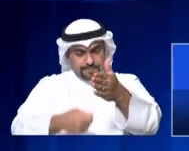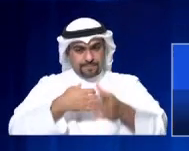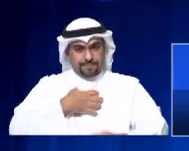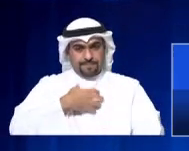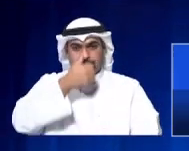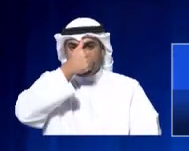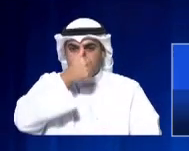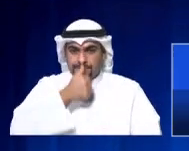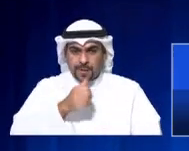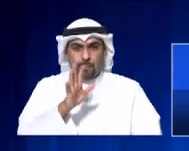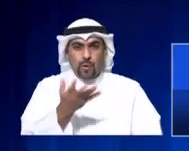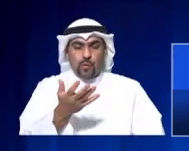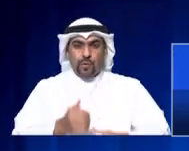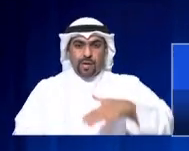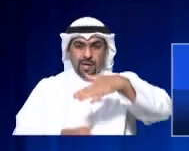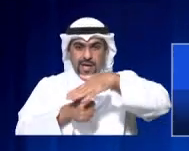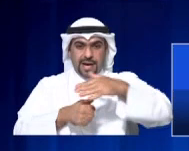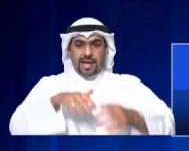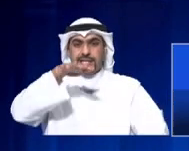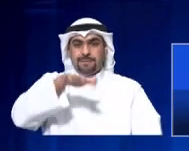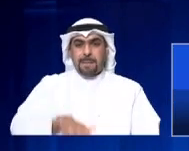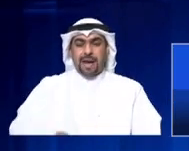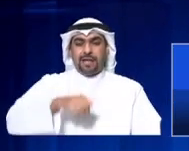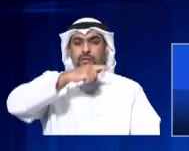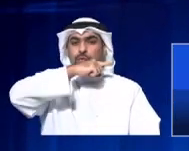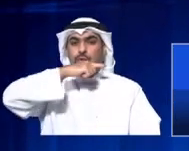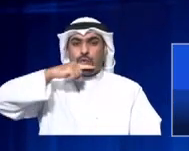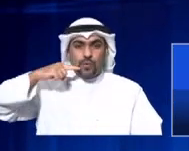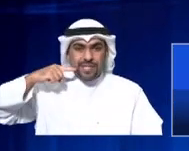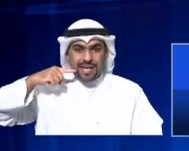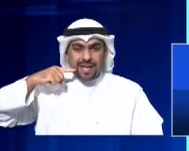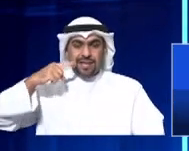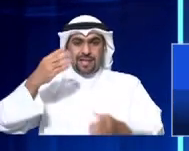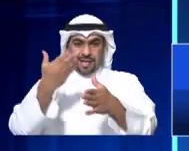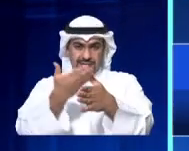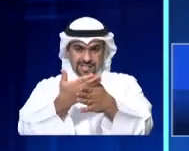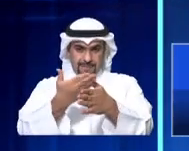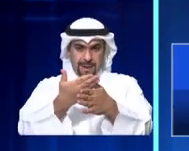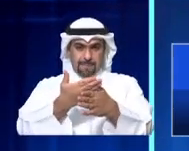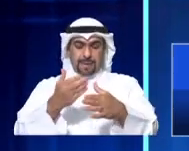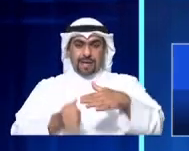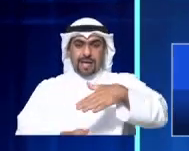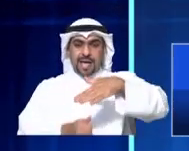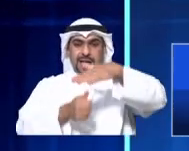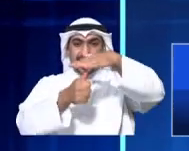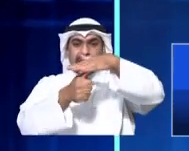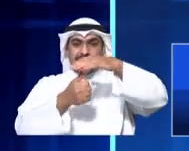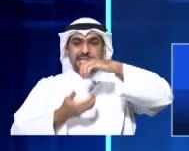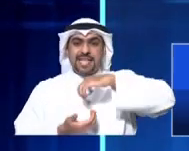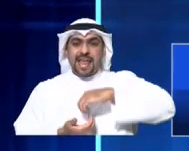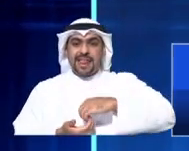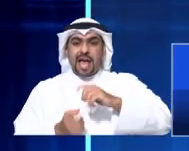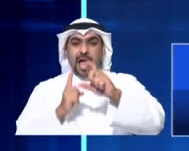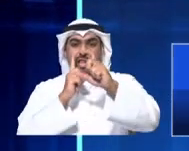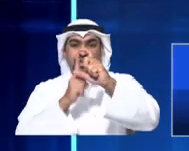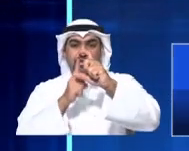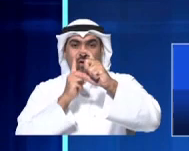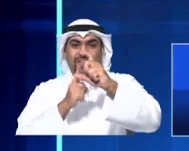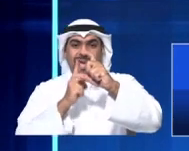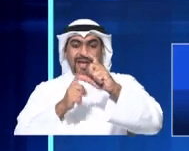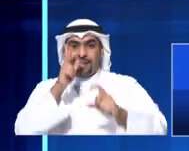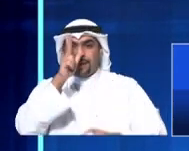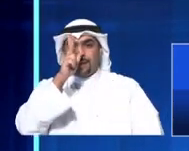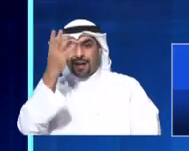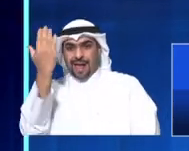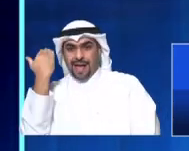بوتين رئيس روسيا الاتحادية الصديقة. عبر فيها سمو حفظه الله عن خالص تعازيه وصادق مواساته بوفاة فخامة